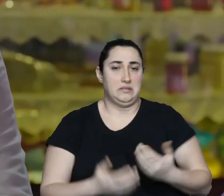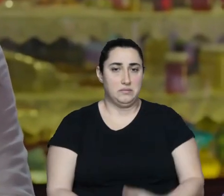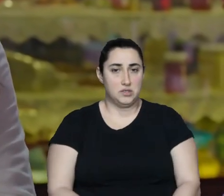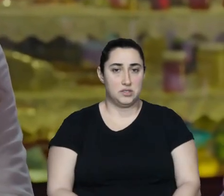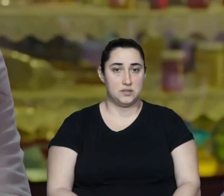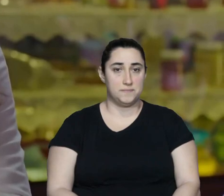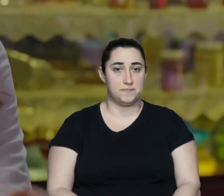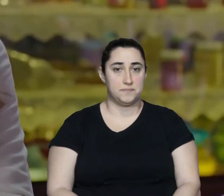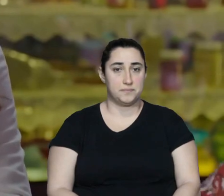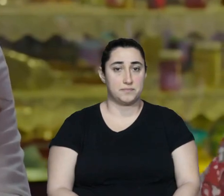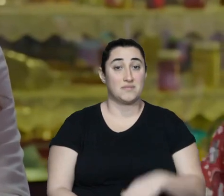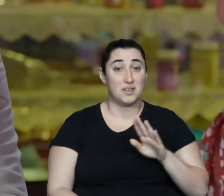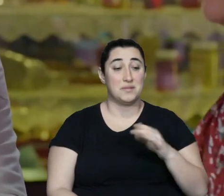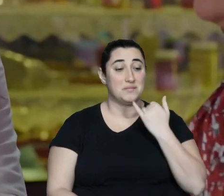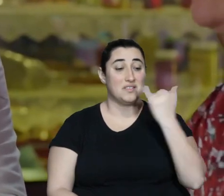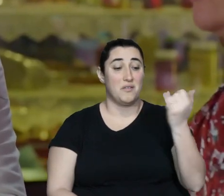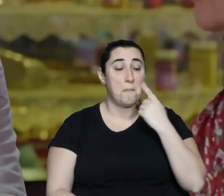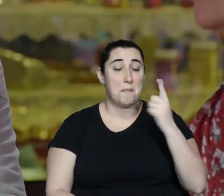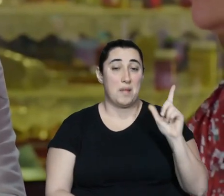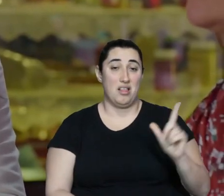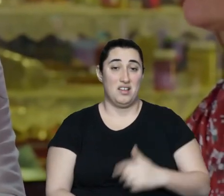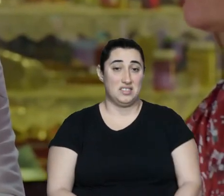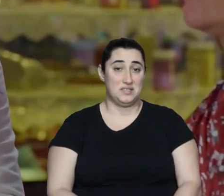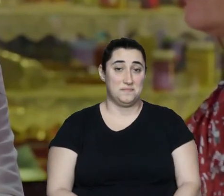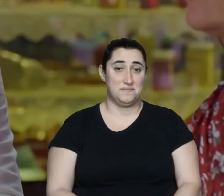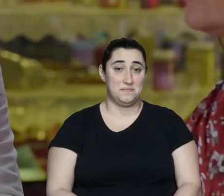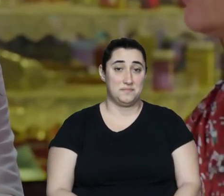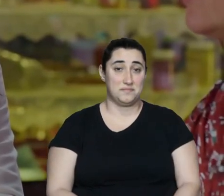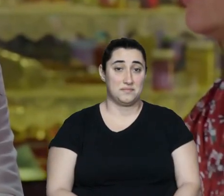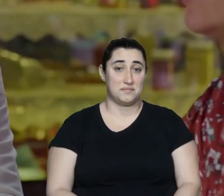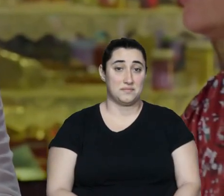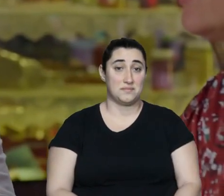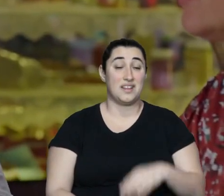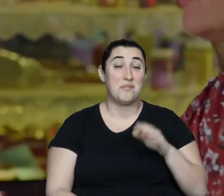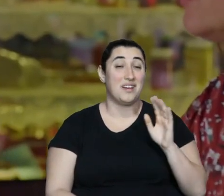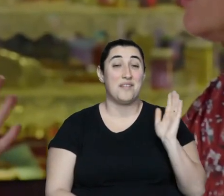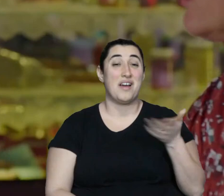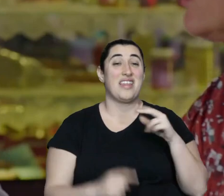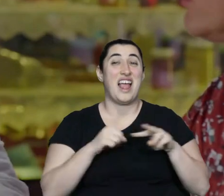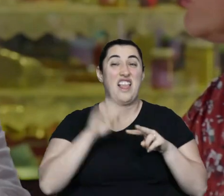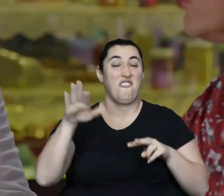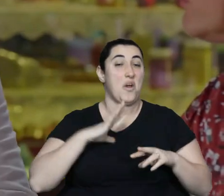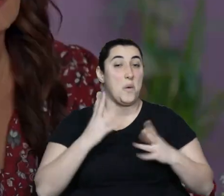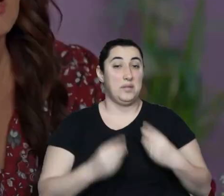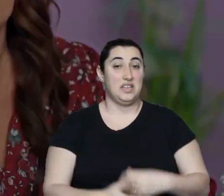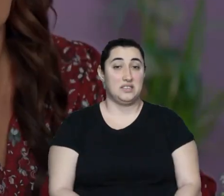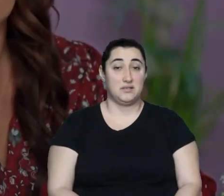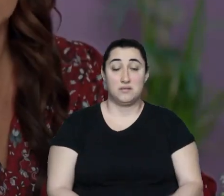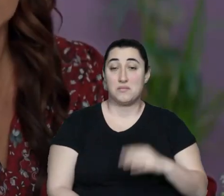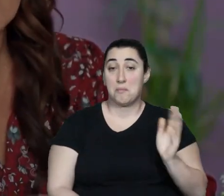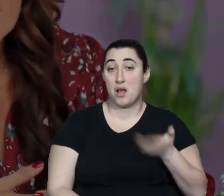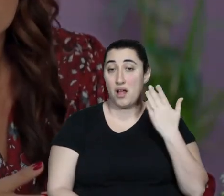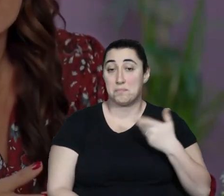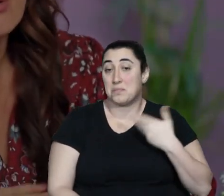adamcağız. Tabii ziyarete gitmek gerek. Ama... Aman Alev malev oradadır şimdi.